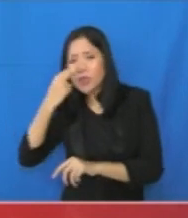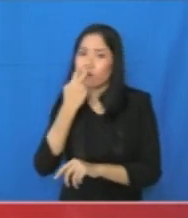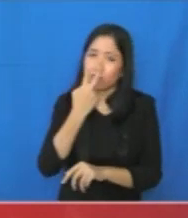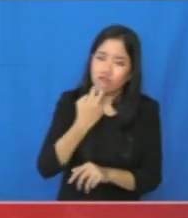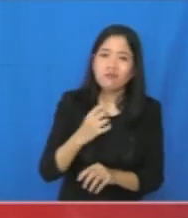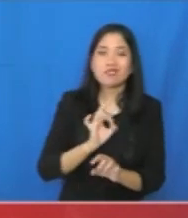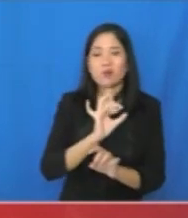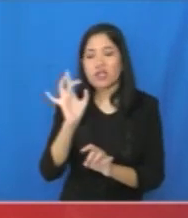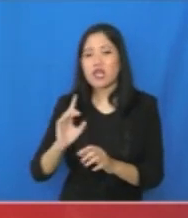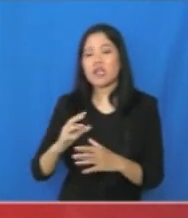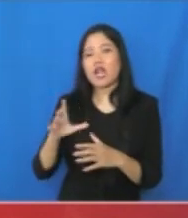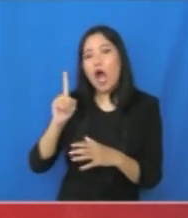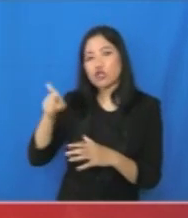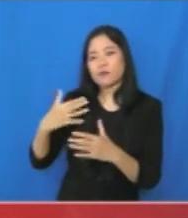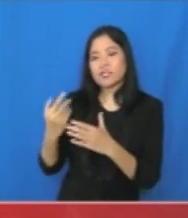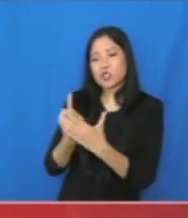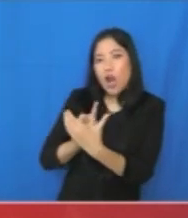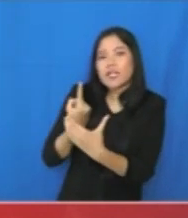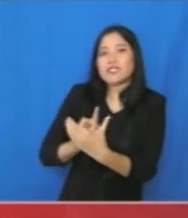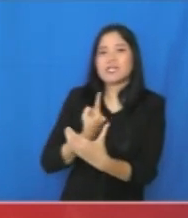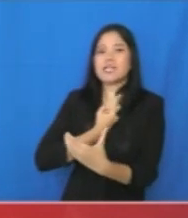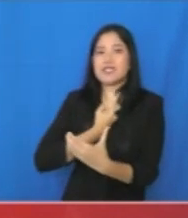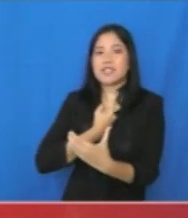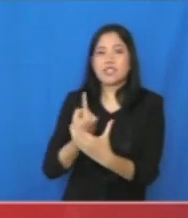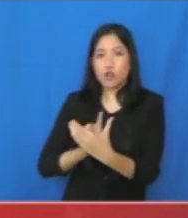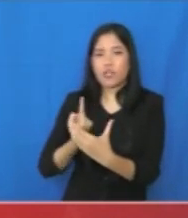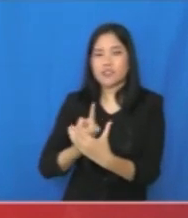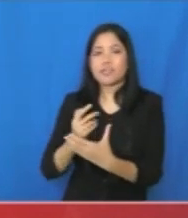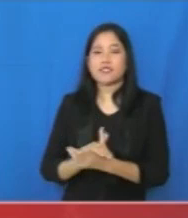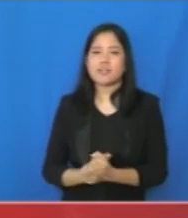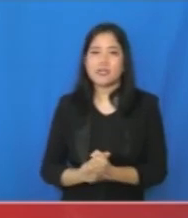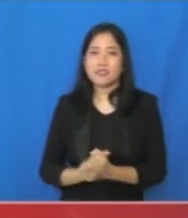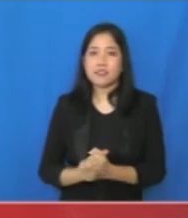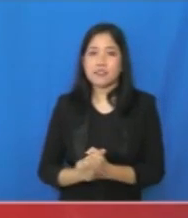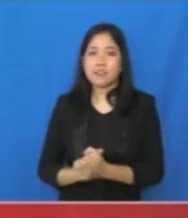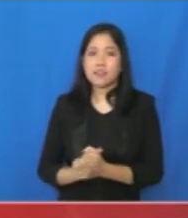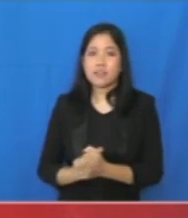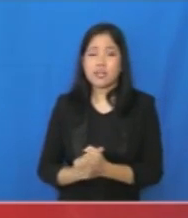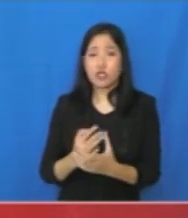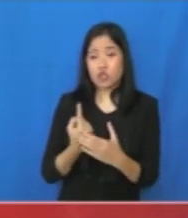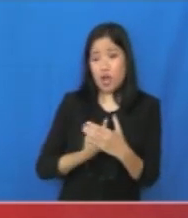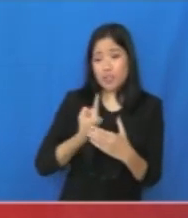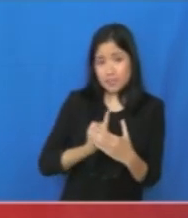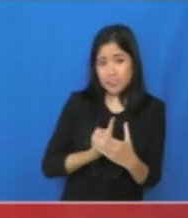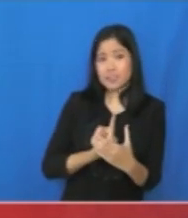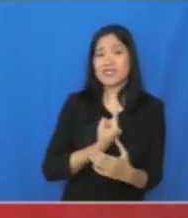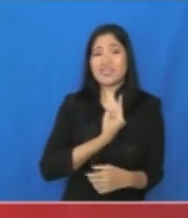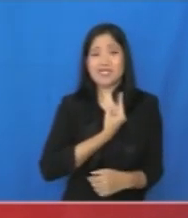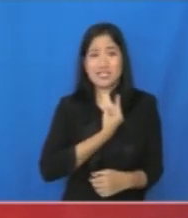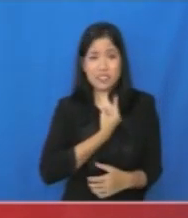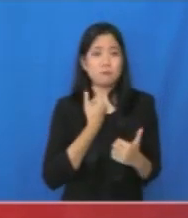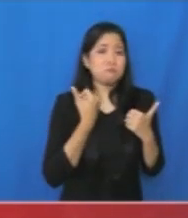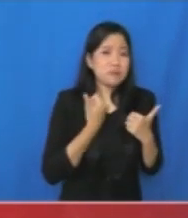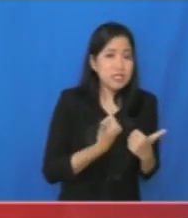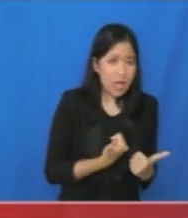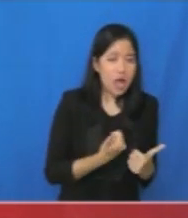melakukan isolasi secara mandiri isolasi ini bisa dilaksanakan secara tersendiri